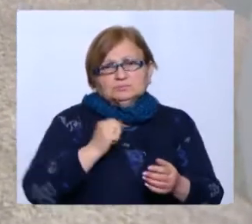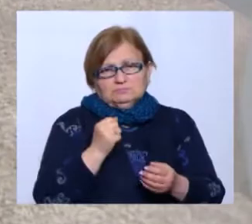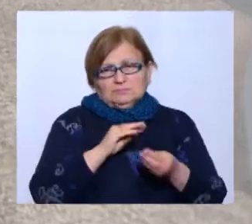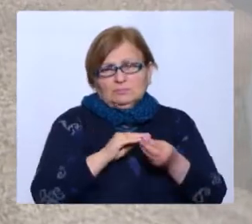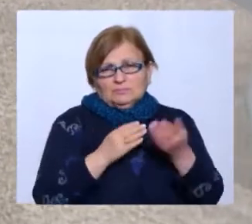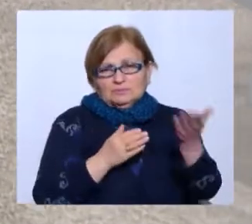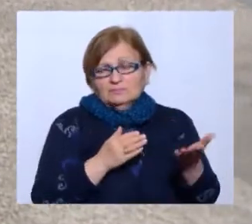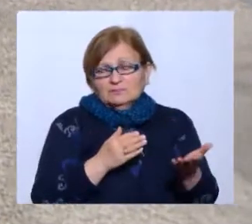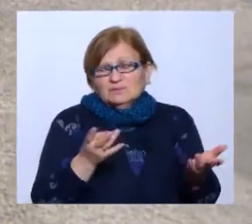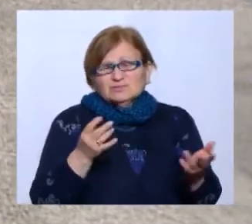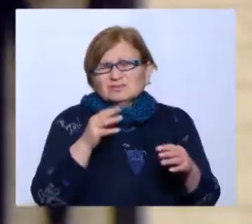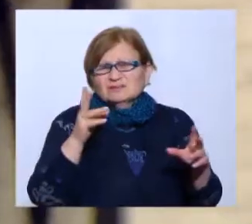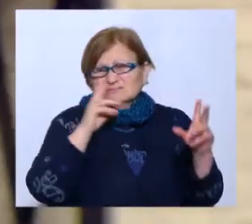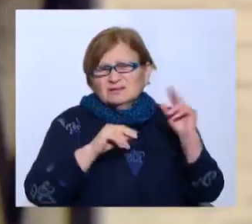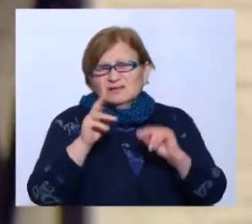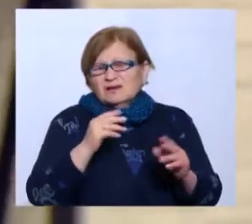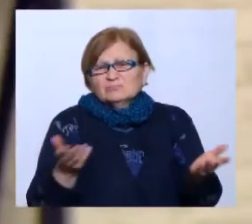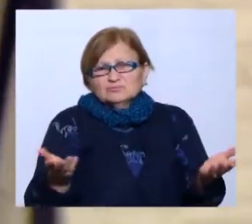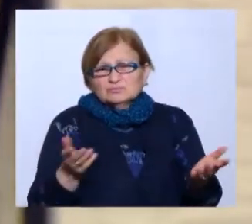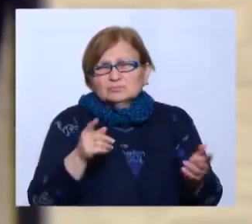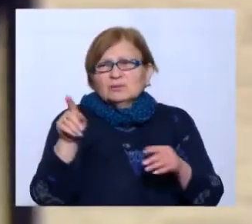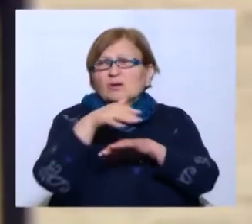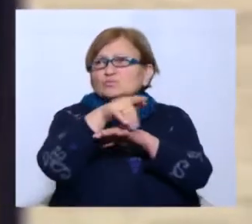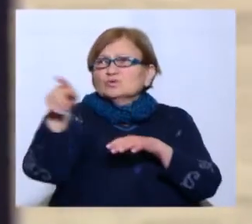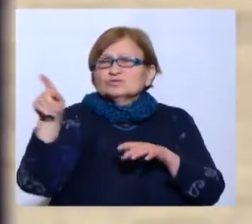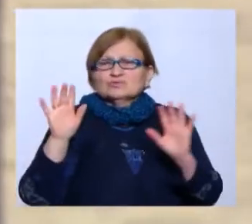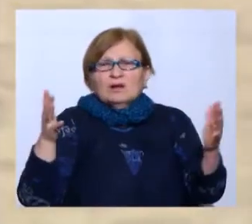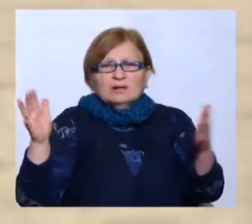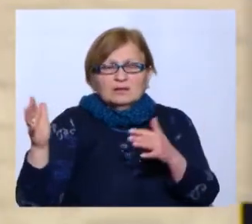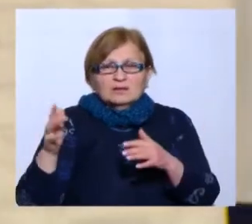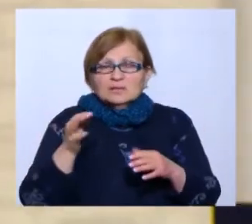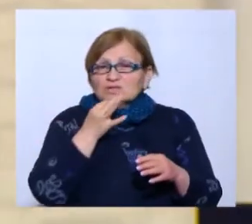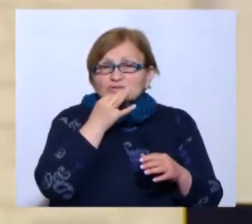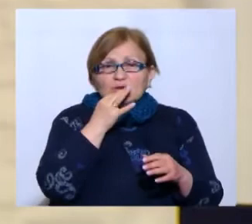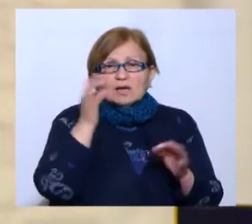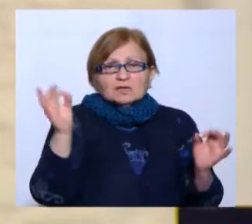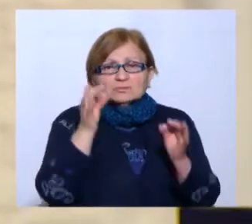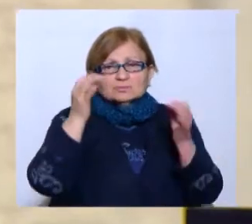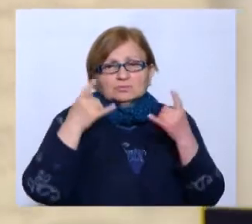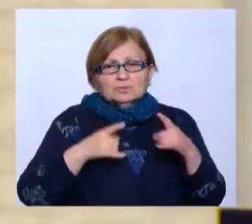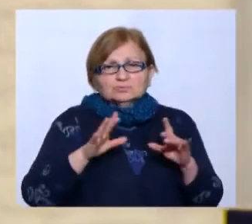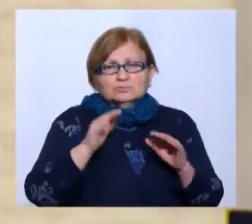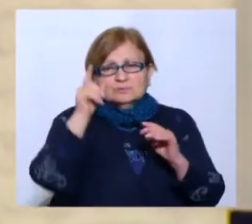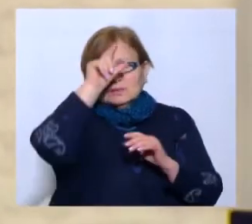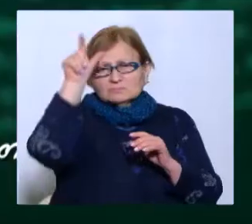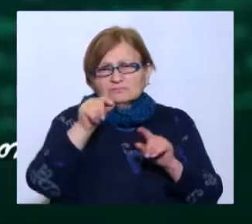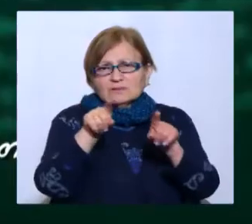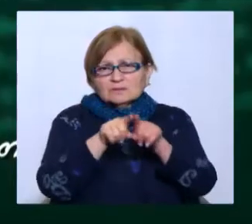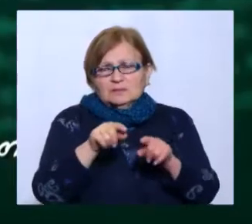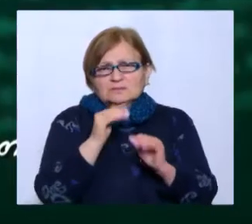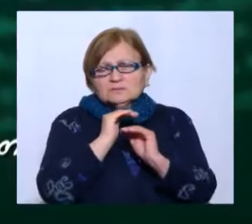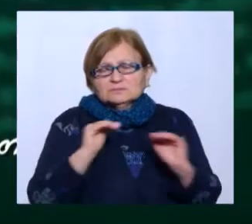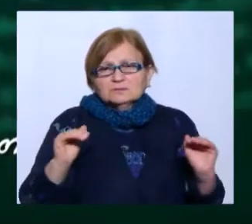აქვს თუ რა ხდება გარეთ. ჯერ არასდროს არ შობილა თვარე ასე წყნარი.